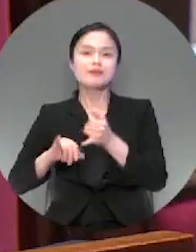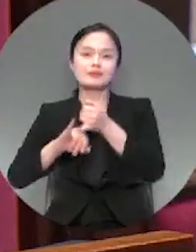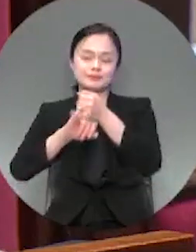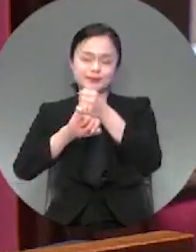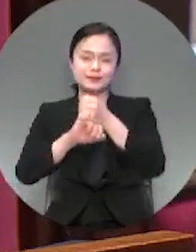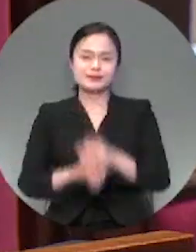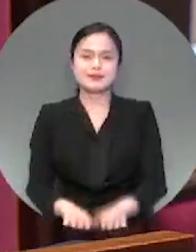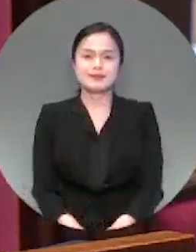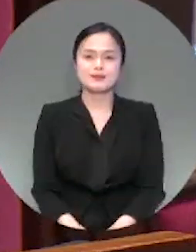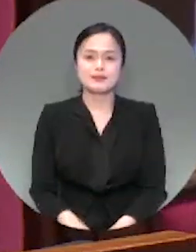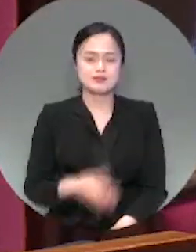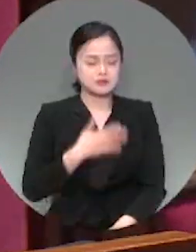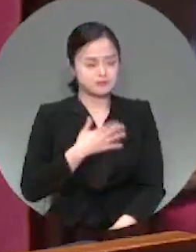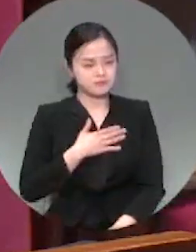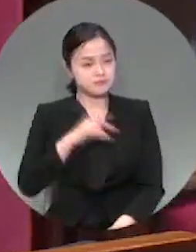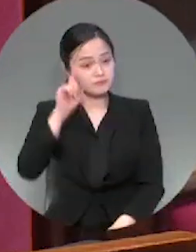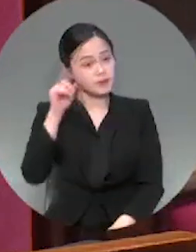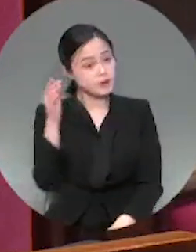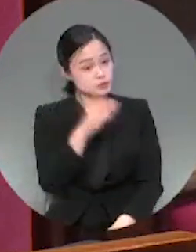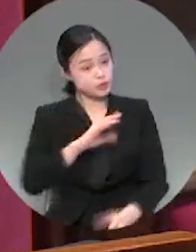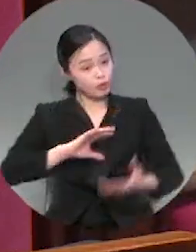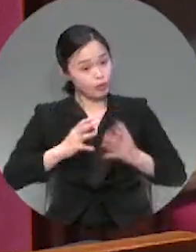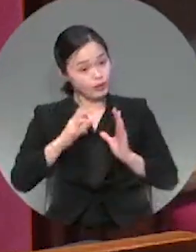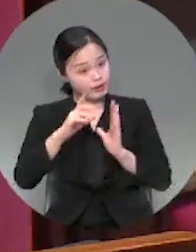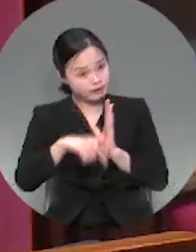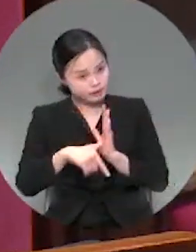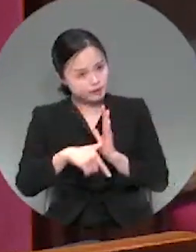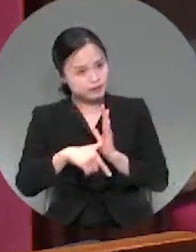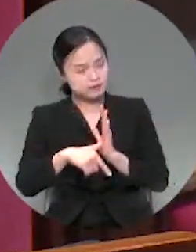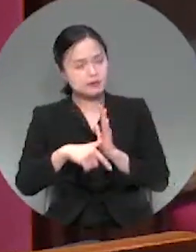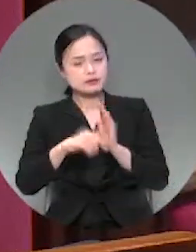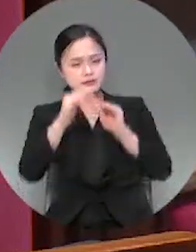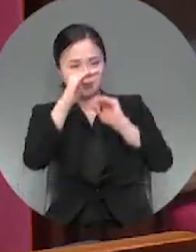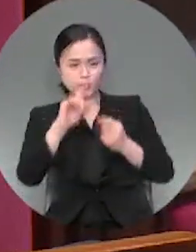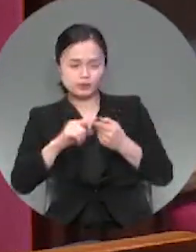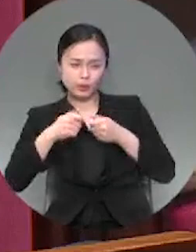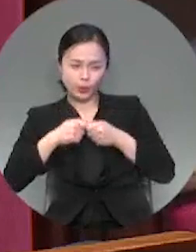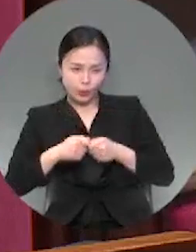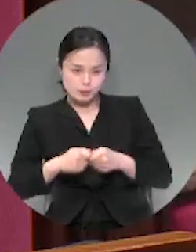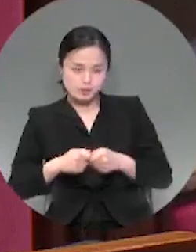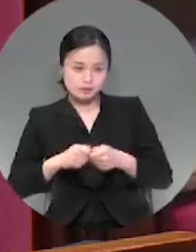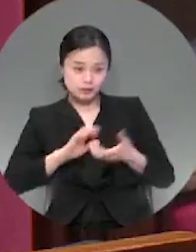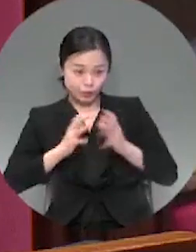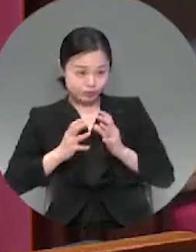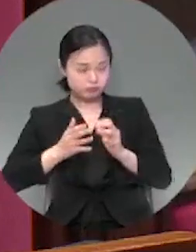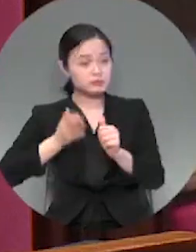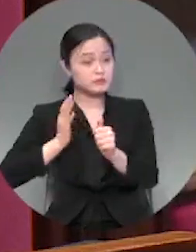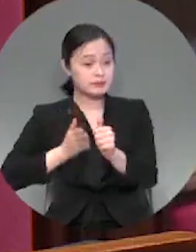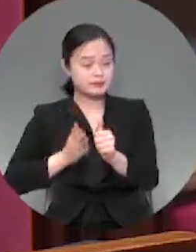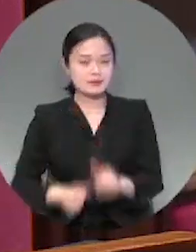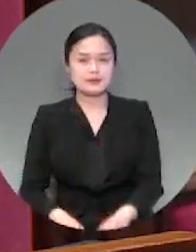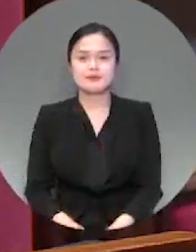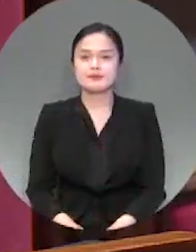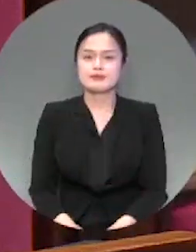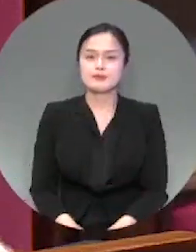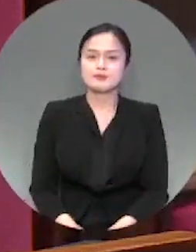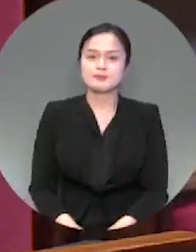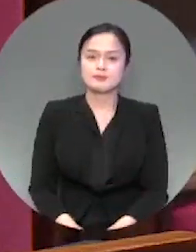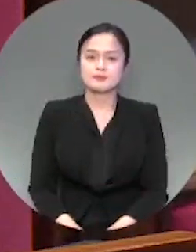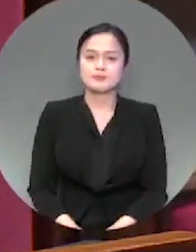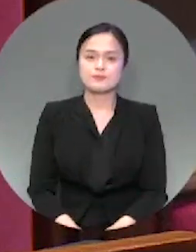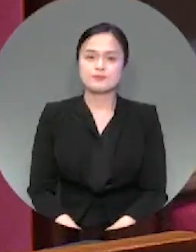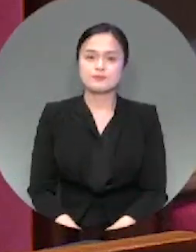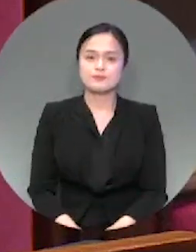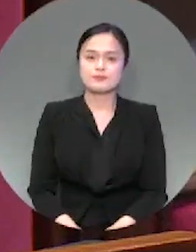과정에 적극적인 참여를 부탁드리겠습니다. 제가 한몇